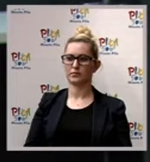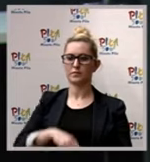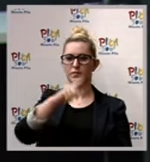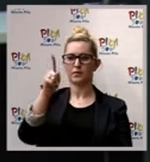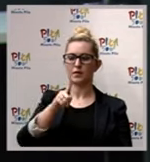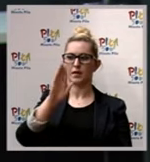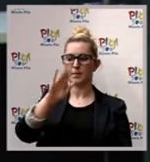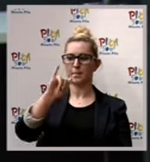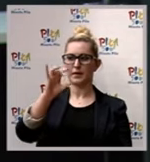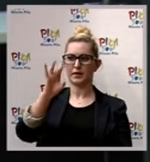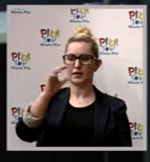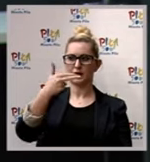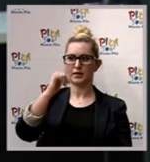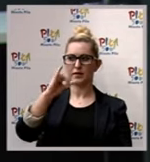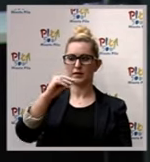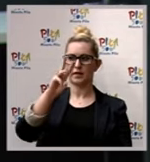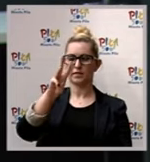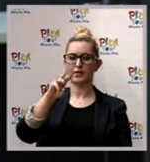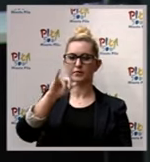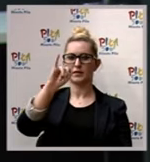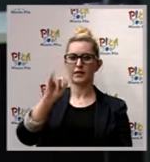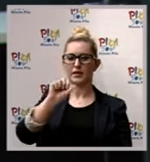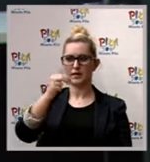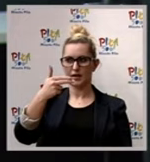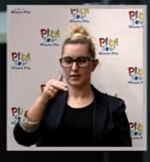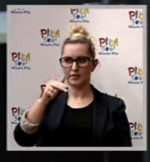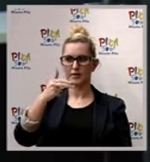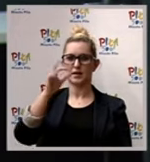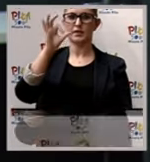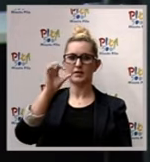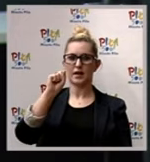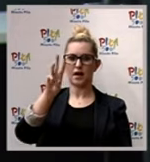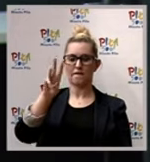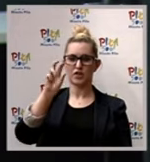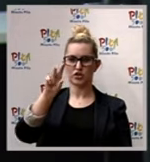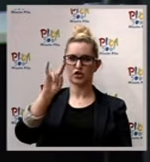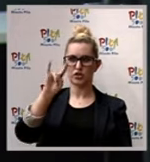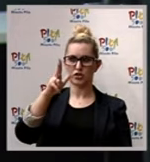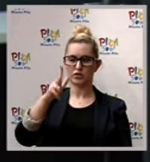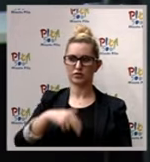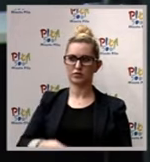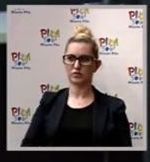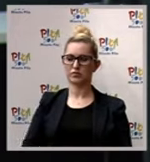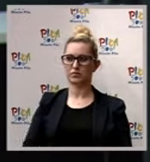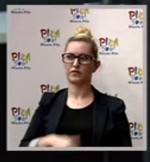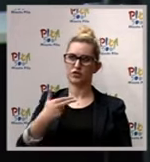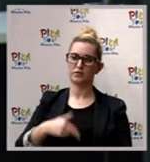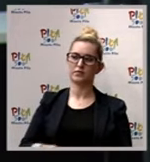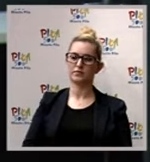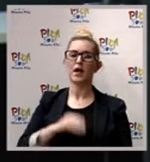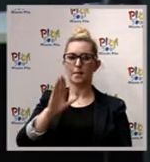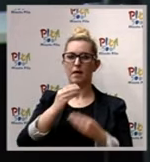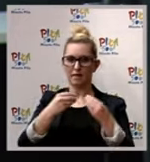Jan Sawczyn. Komisja skrutacyjna stwierdza, że kandydat Zbigniew Jan Sawczyn uzyskał więcej